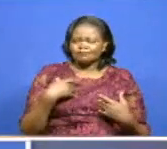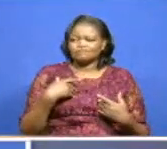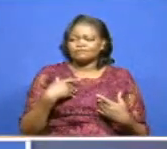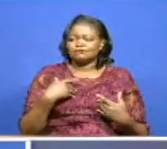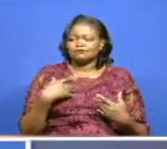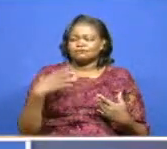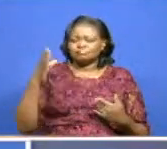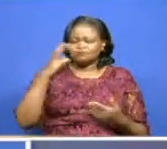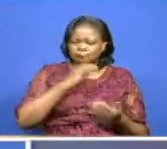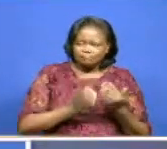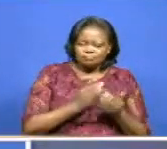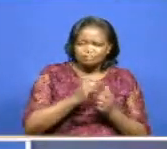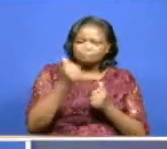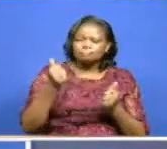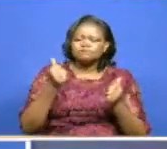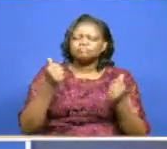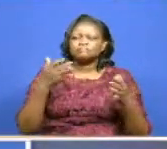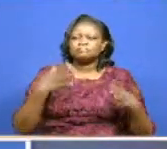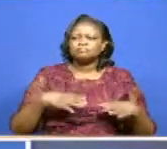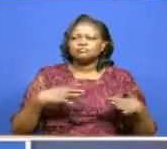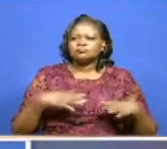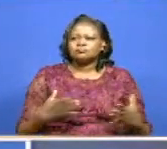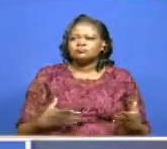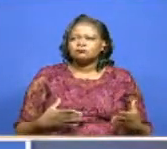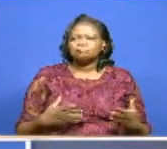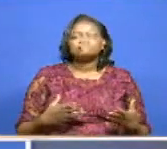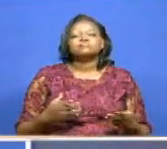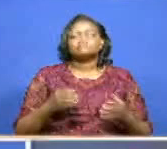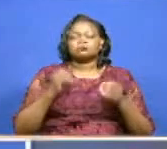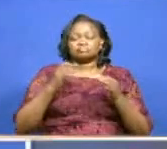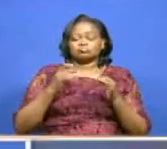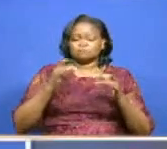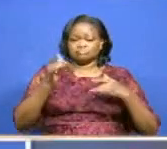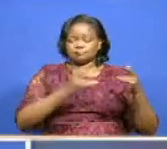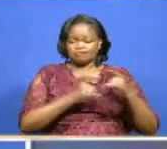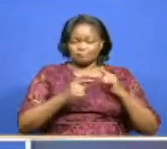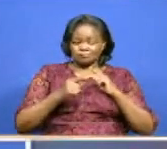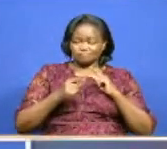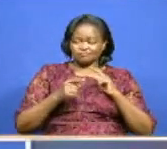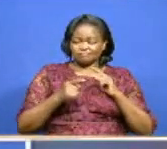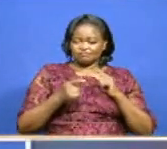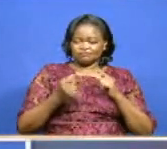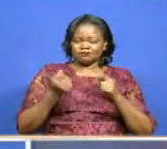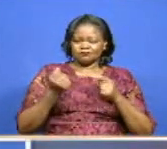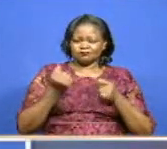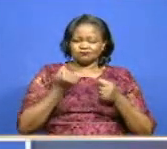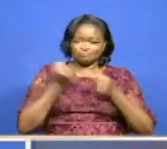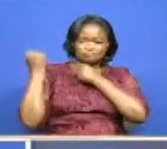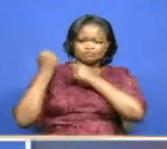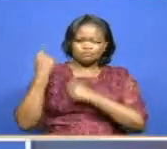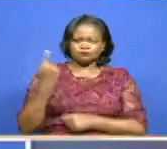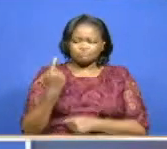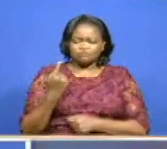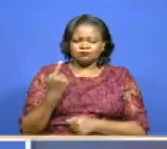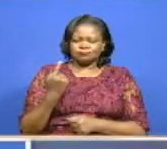other members of public. If you look at suicide alone, if we lose up to